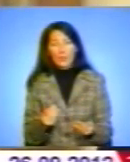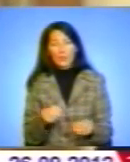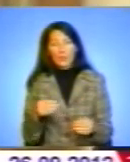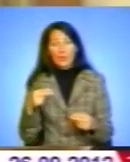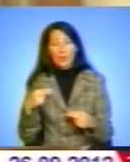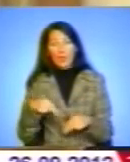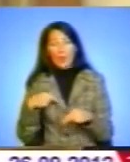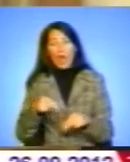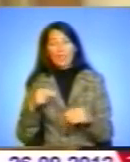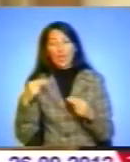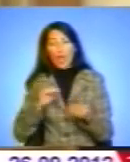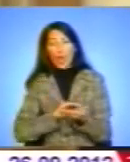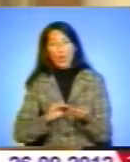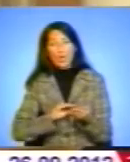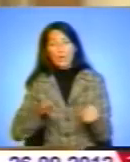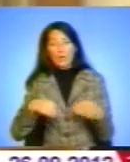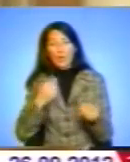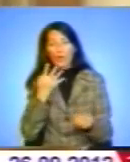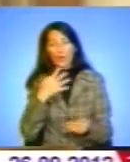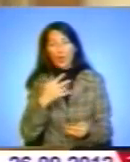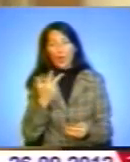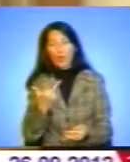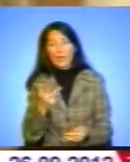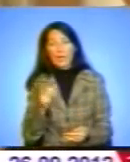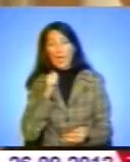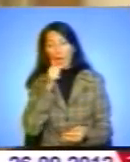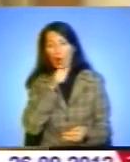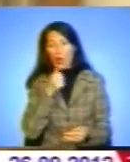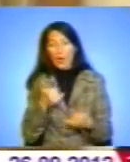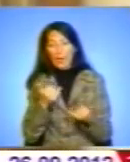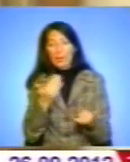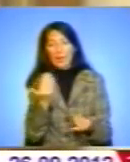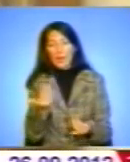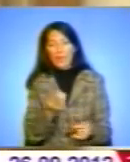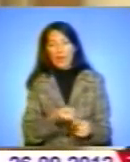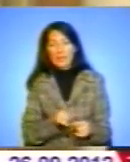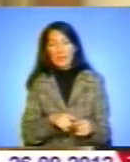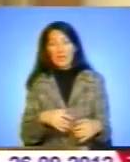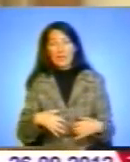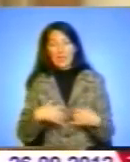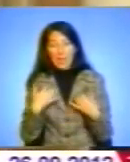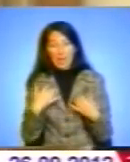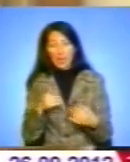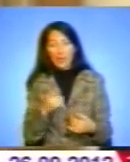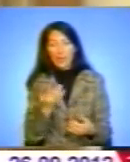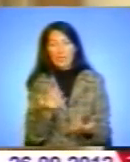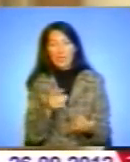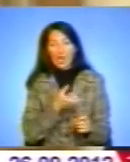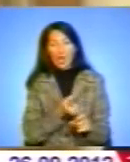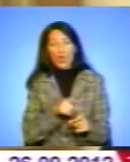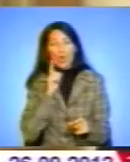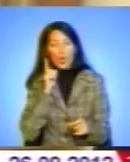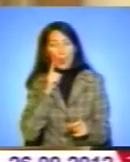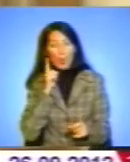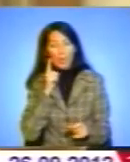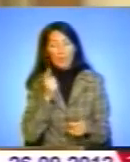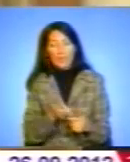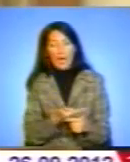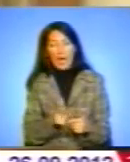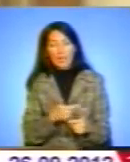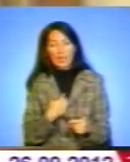праці журналіста віддав 43 роки. Для вас це страшно, бо ви ще дуже молоді, але